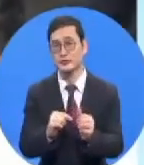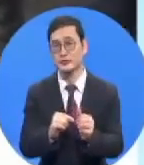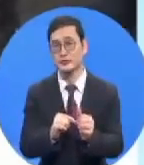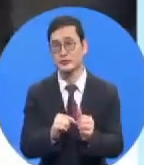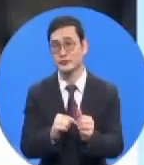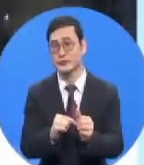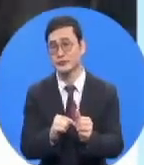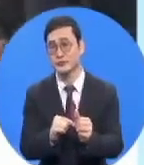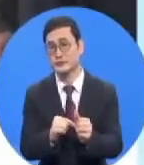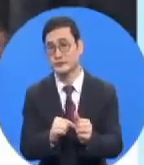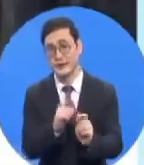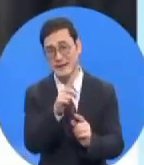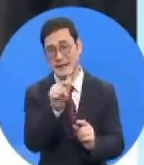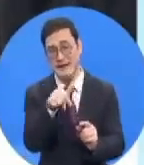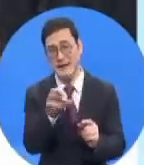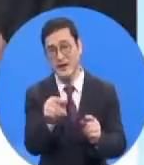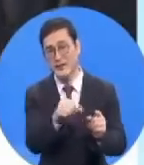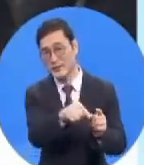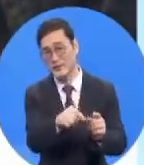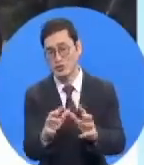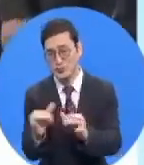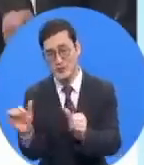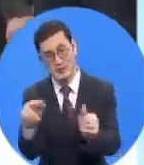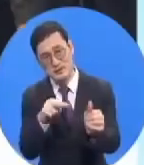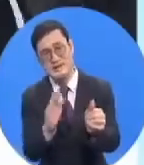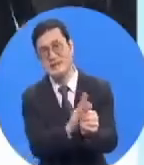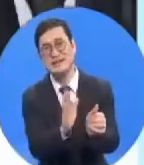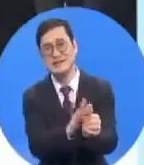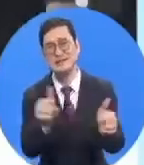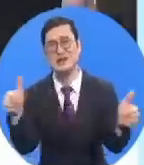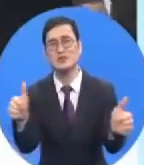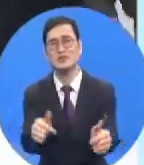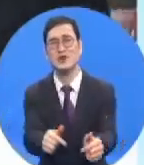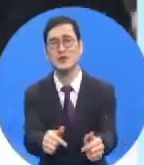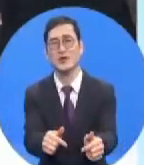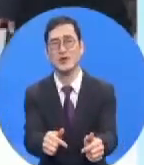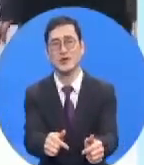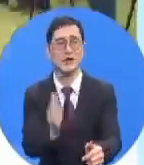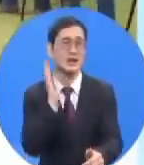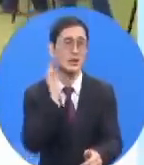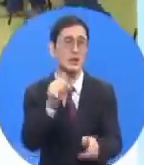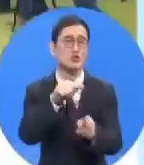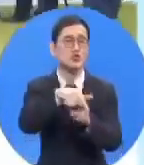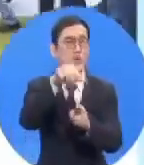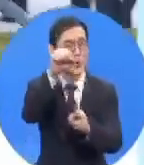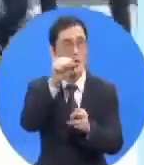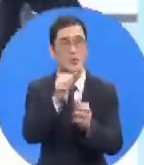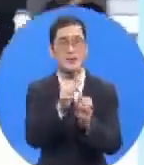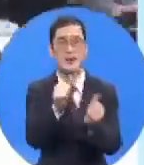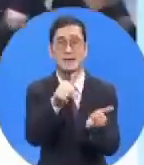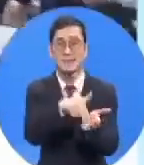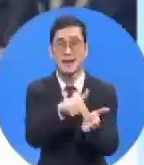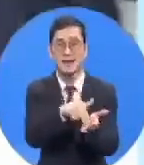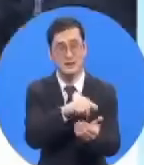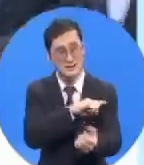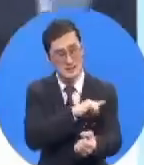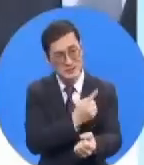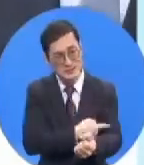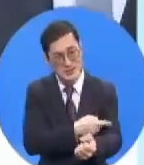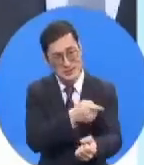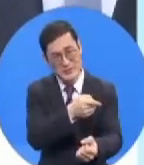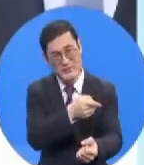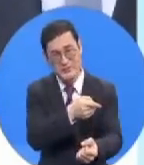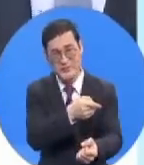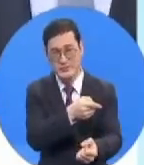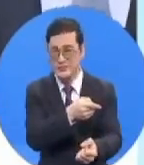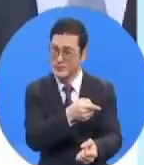발언들을 지금 세 번째 하고 계세요. 이낙연 대표 같은 경우에 그런 네. 부분들이 저 대권 후보로서의 어떤 자질 문제에서 약간의 그 이재명 지사보다는